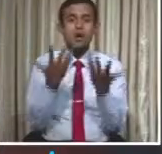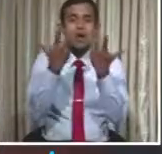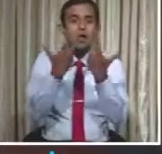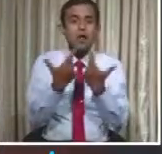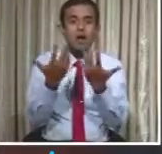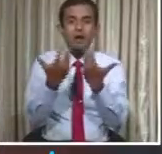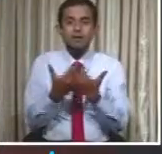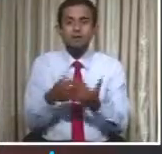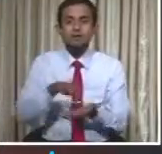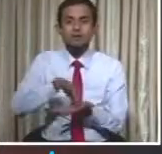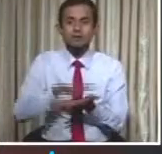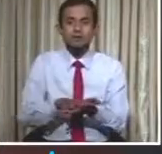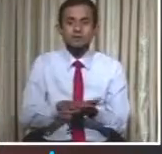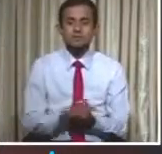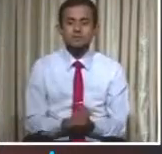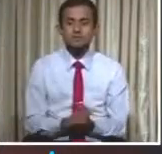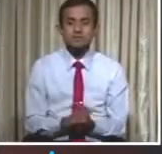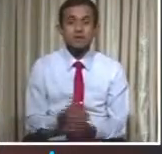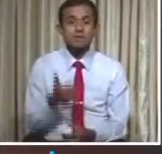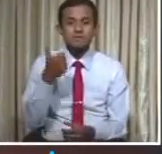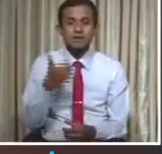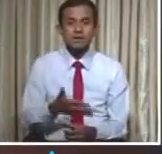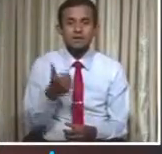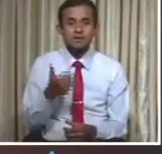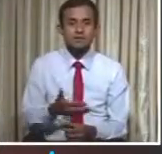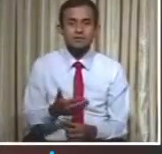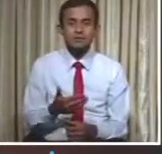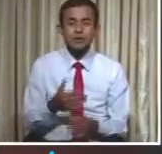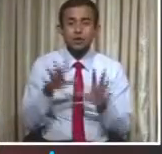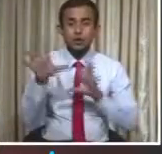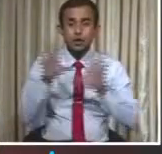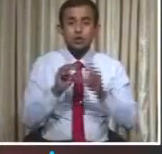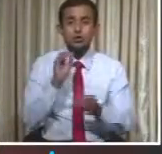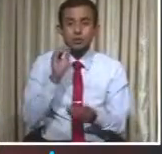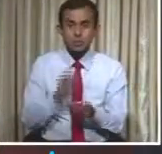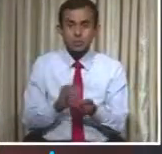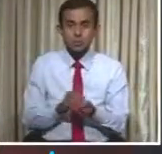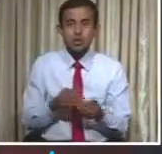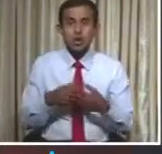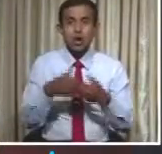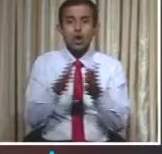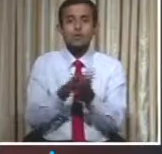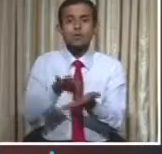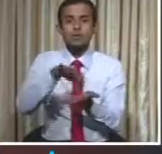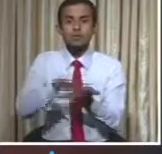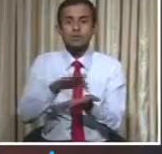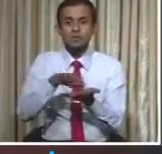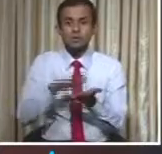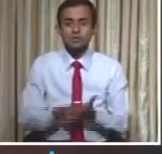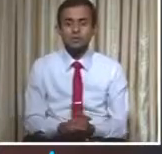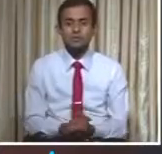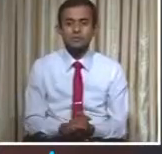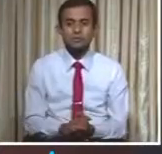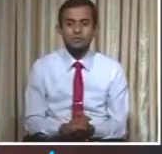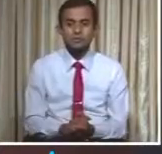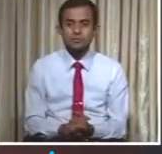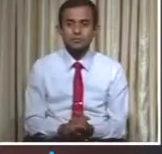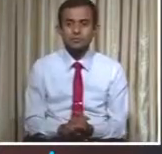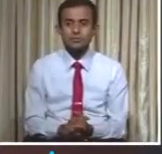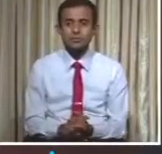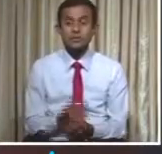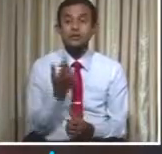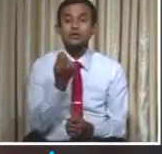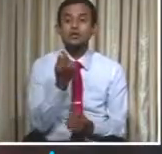පිළිබඳව තීන්දුව ගන්න. ඒක ඉතා වැදගත්. මොකද මේ දත්ත මත තමයි අද සියලු තීන්දුව ගන්නෙ. ඒ වගේම තමයි